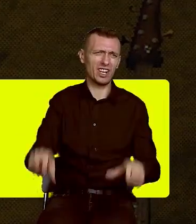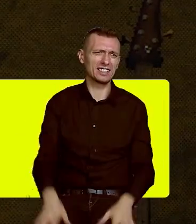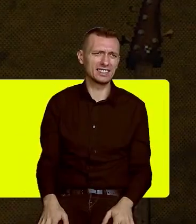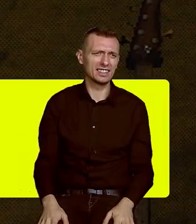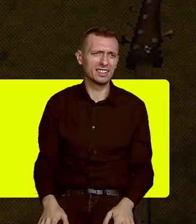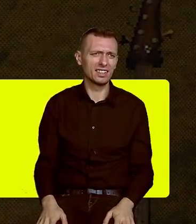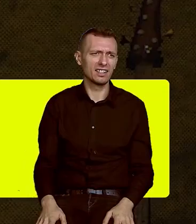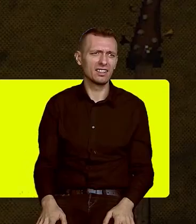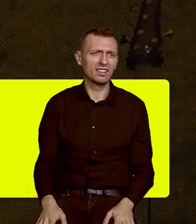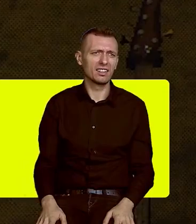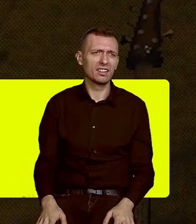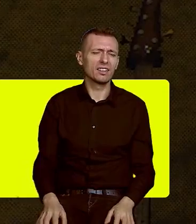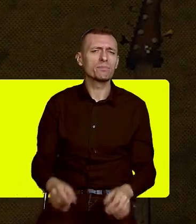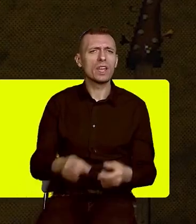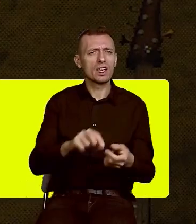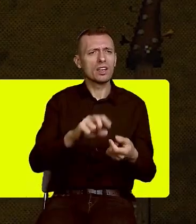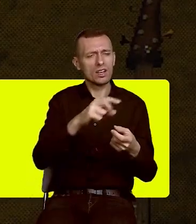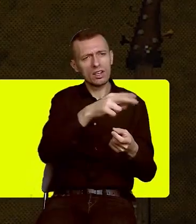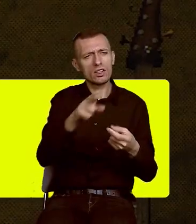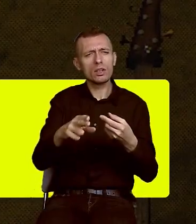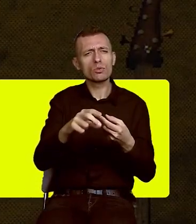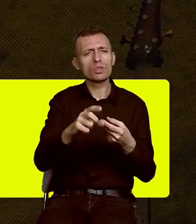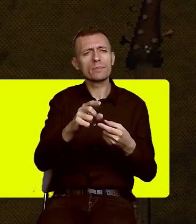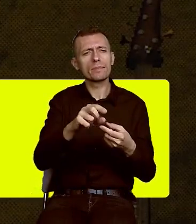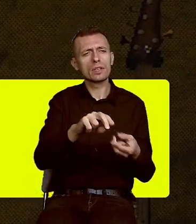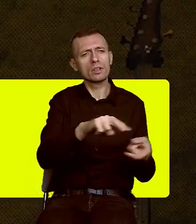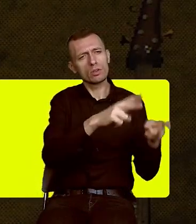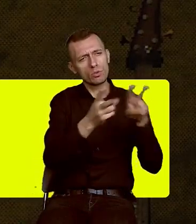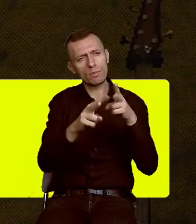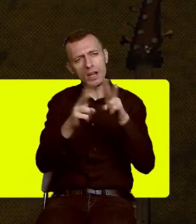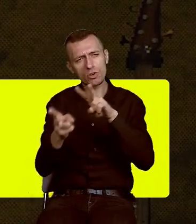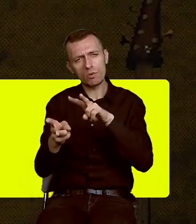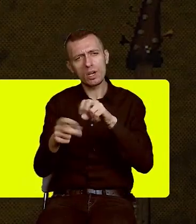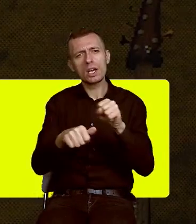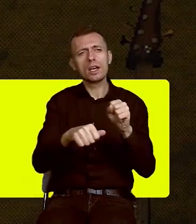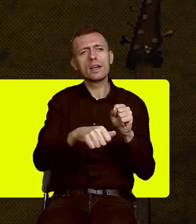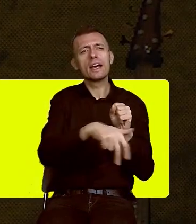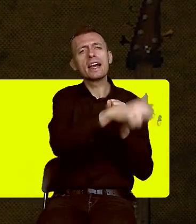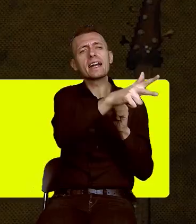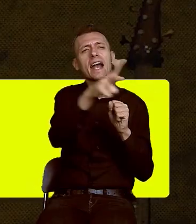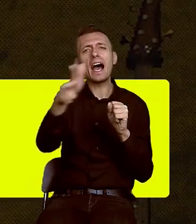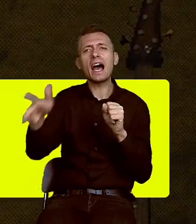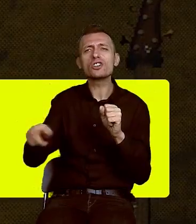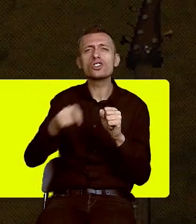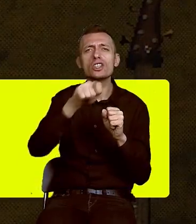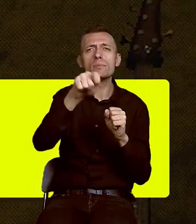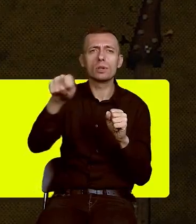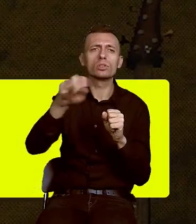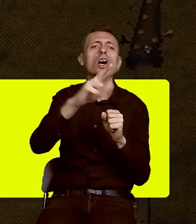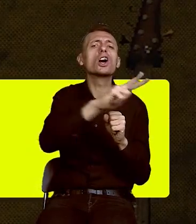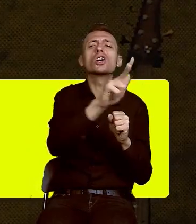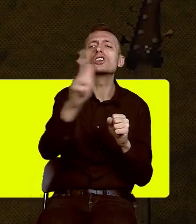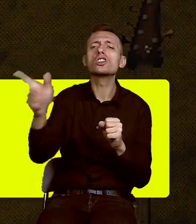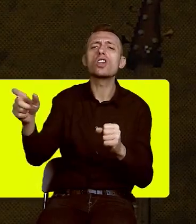kuszony. W tym życiu nikt z nas nie jest wolny od pokus. Te